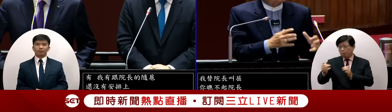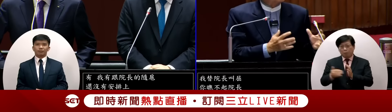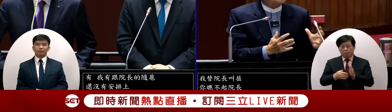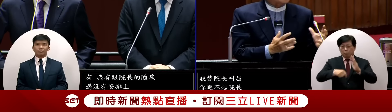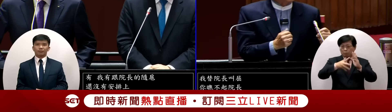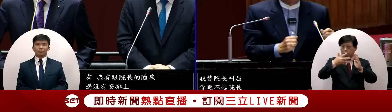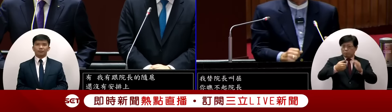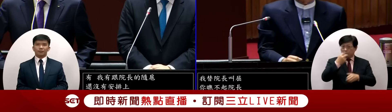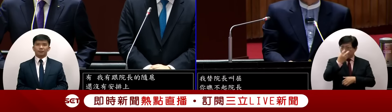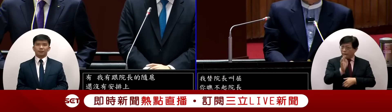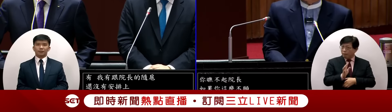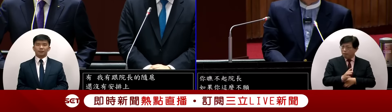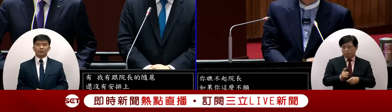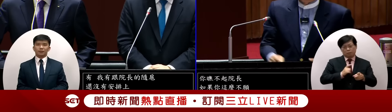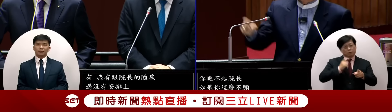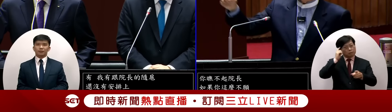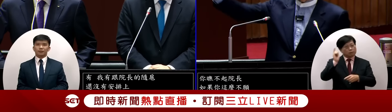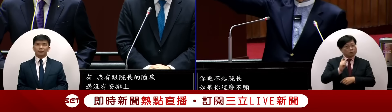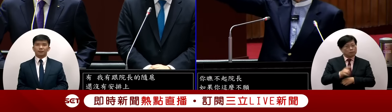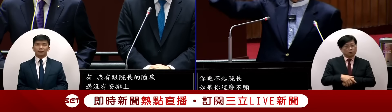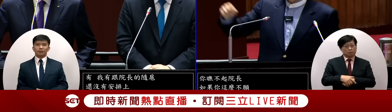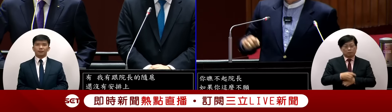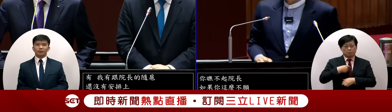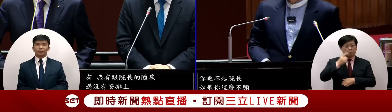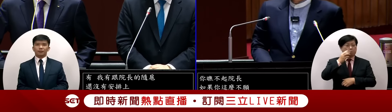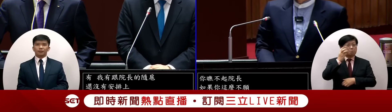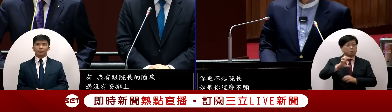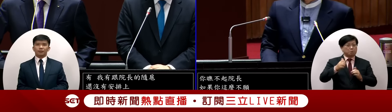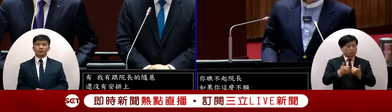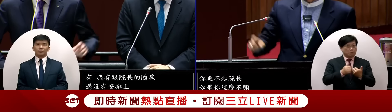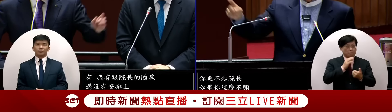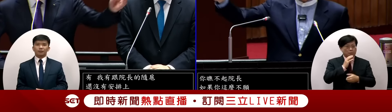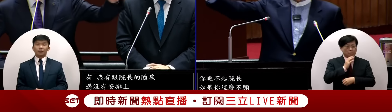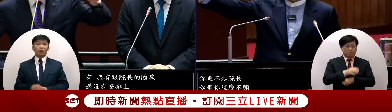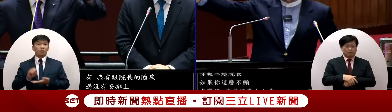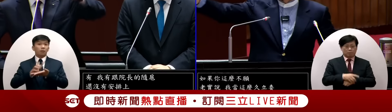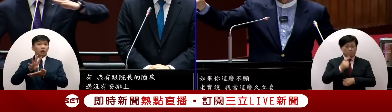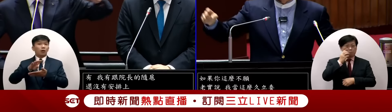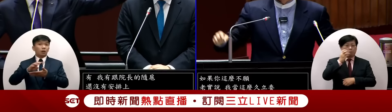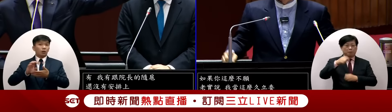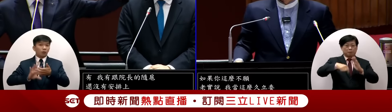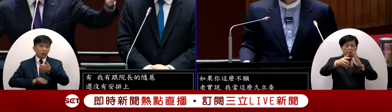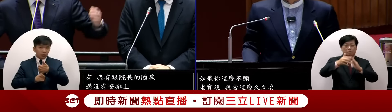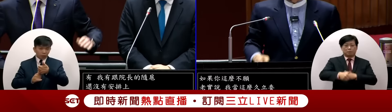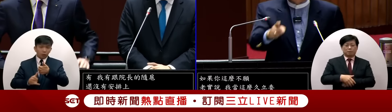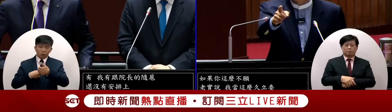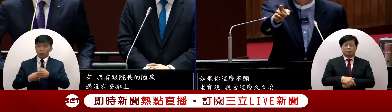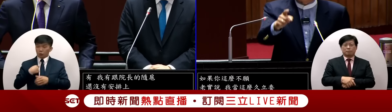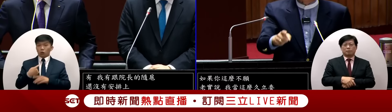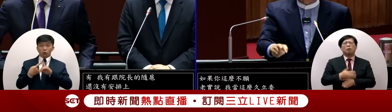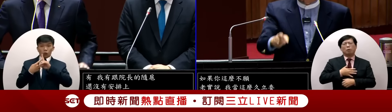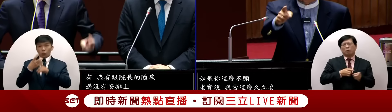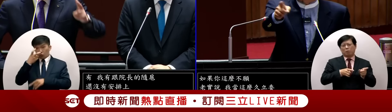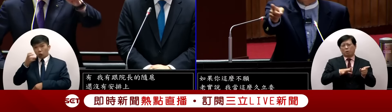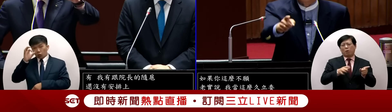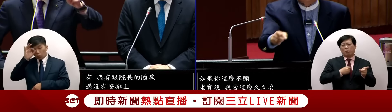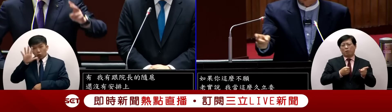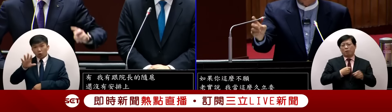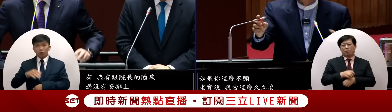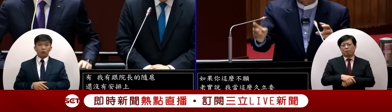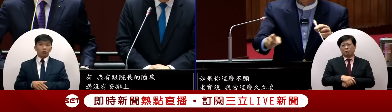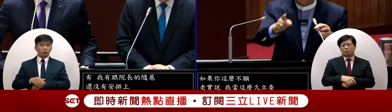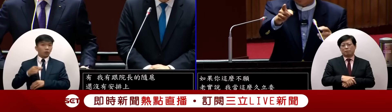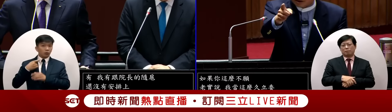院长不去看什么意思？藐视国会，藐视院长。 报告委员，我有去看院长哦。 我知道你有看他、啊，所以 看了两